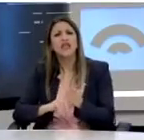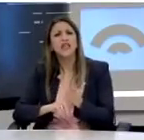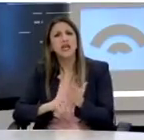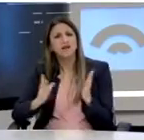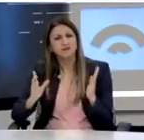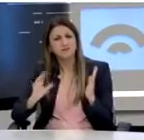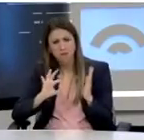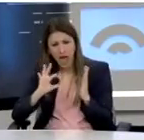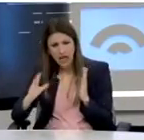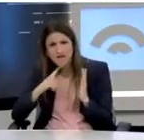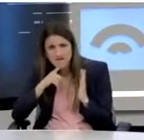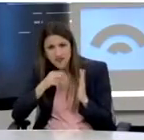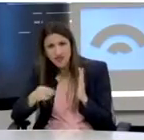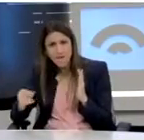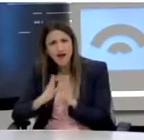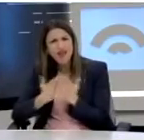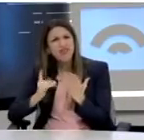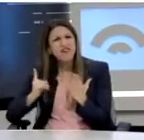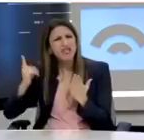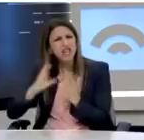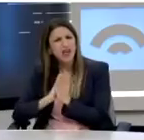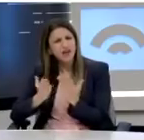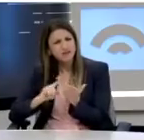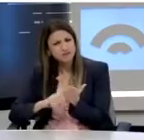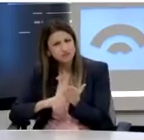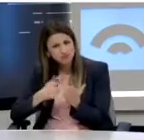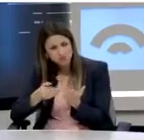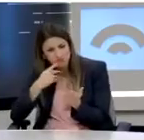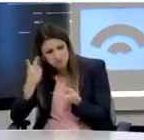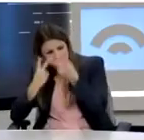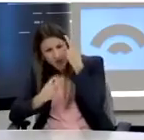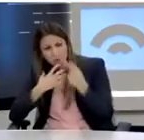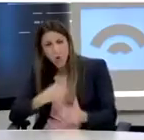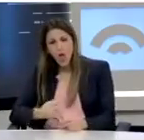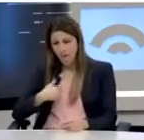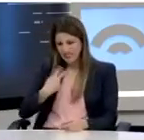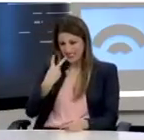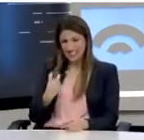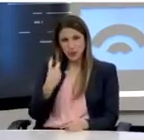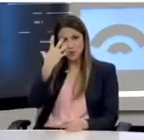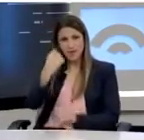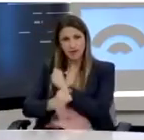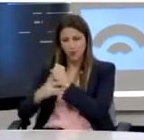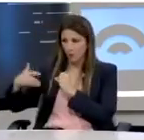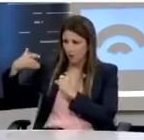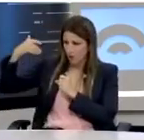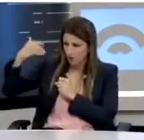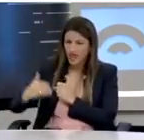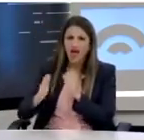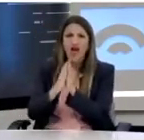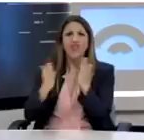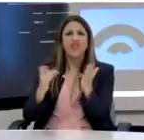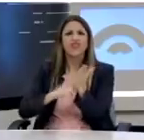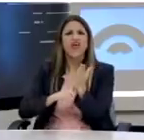Ακόμα και για το θέμα της ηθαγένειας στα διαβατήρια μας κατηγορείτε. Όπου επί 25 χρόνια τα